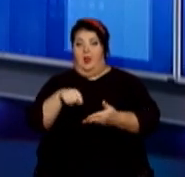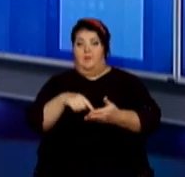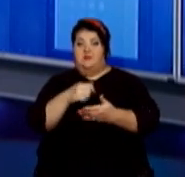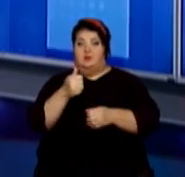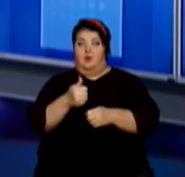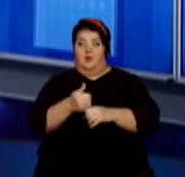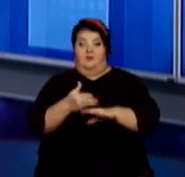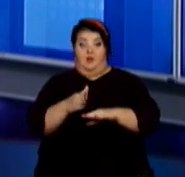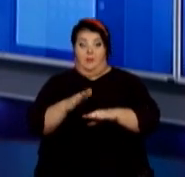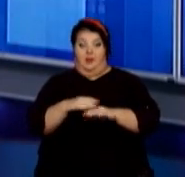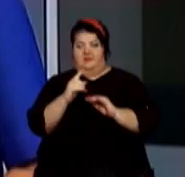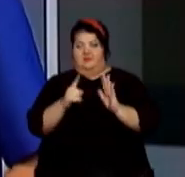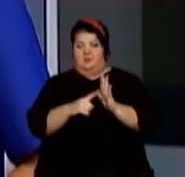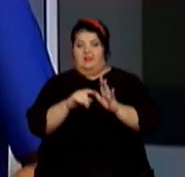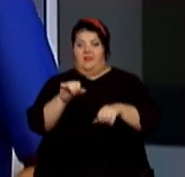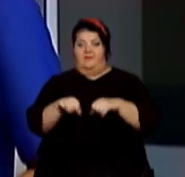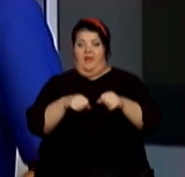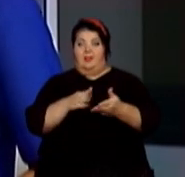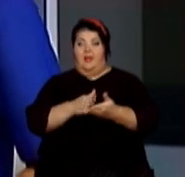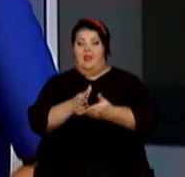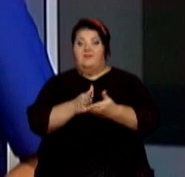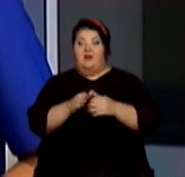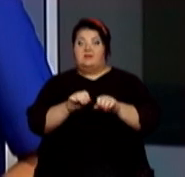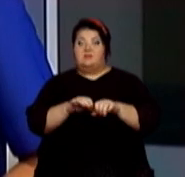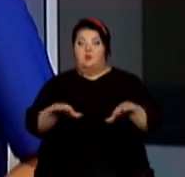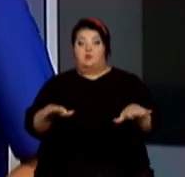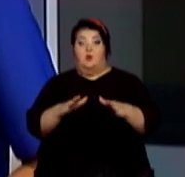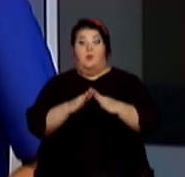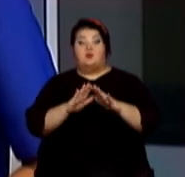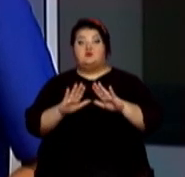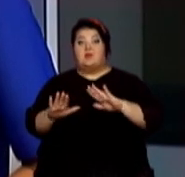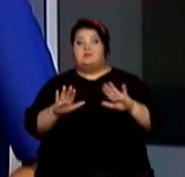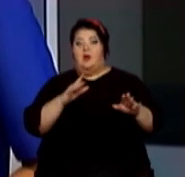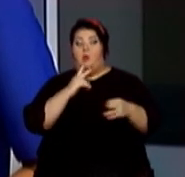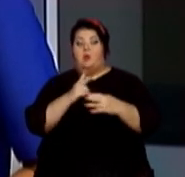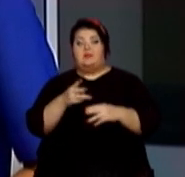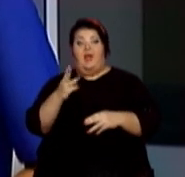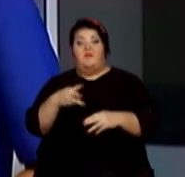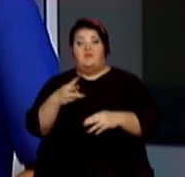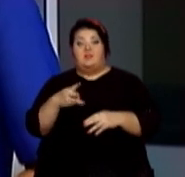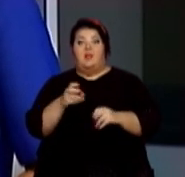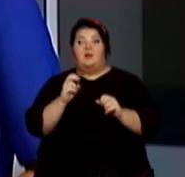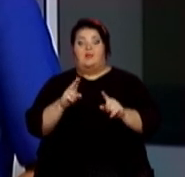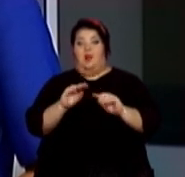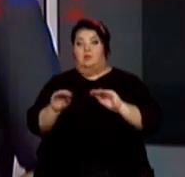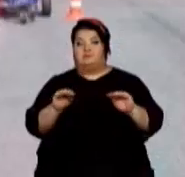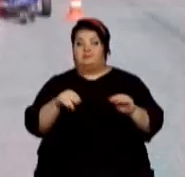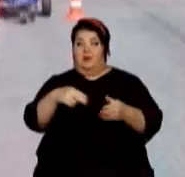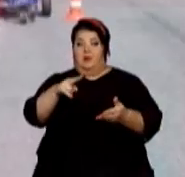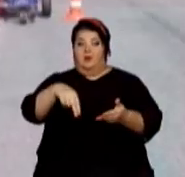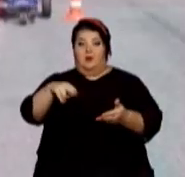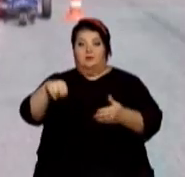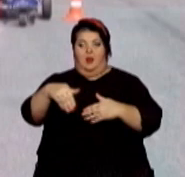велоінфраструктури. Доброго дня. Доброго дня. Прошу режисера показати відео, як комунальники наносять розмітку по